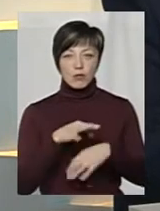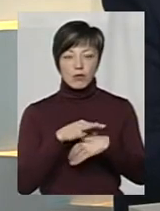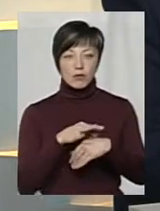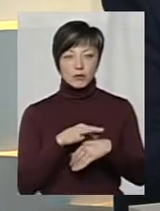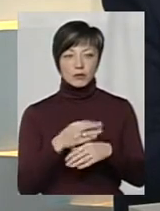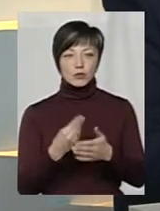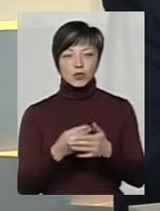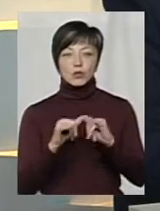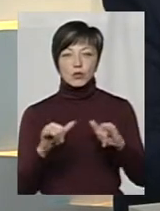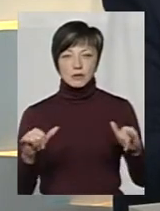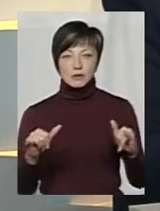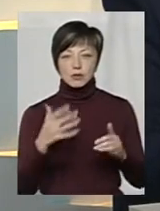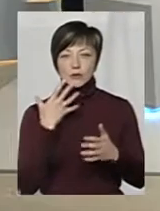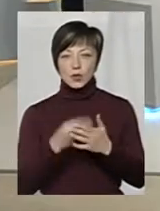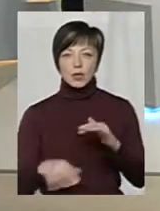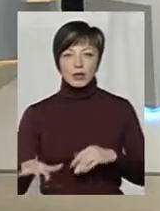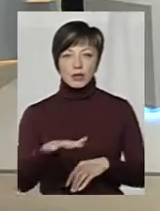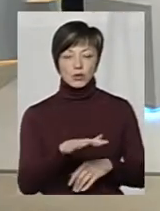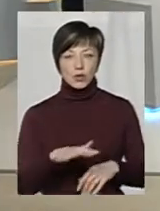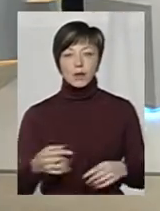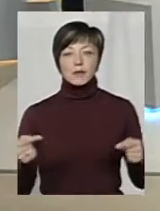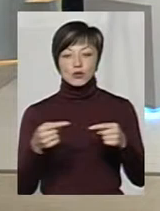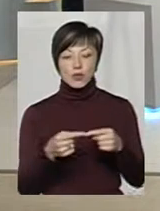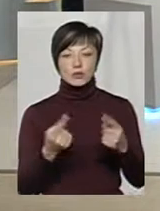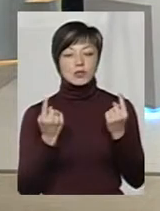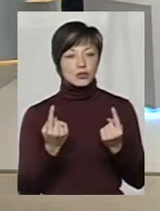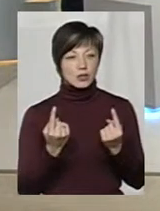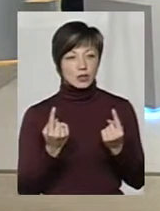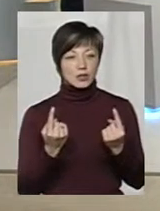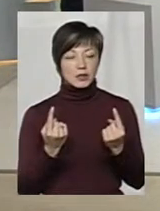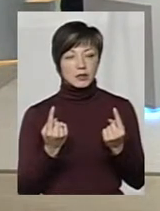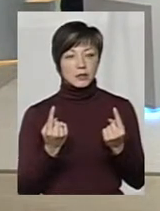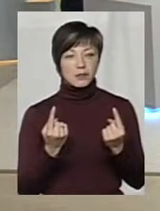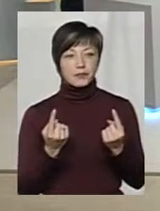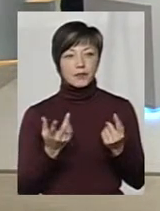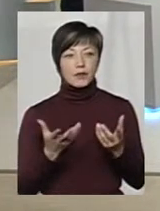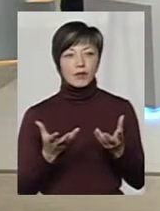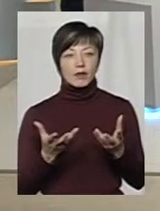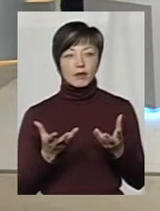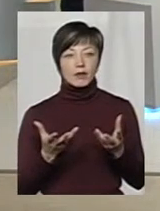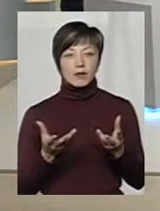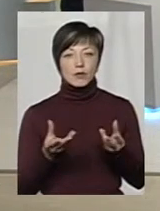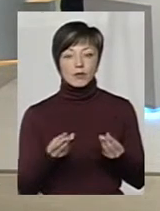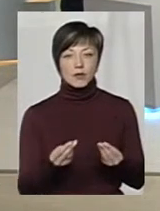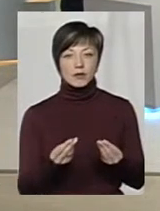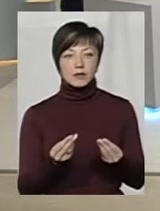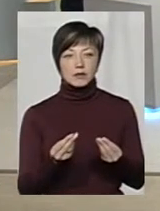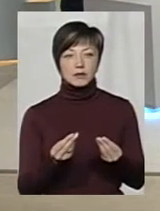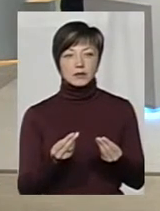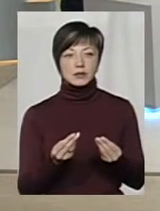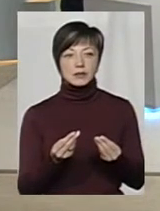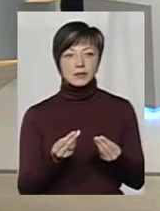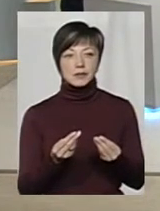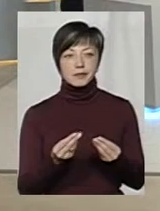проводити бюджет розвитку, розвивати свої території. Безумовно, що значний вплив на ці. Це звук означає,